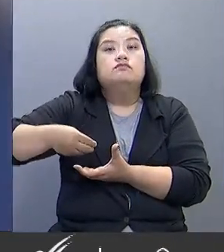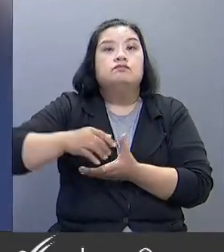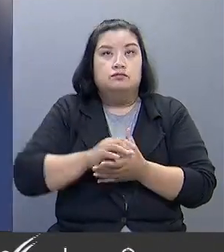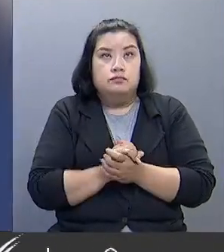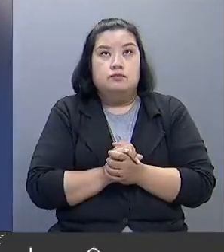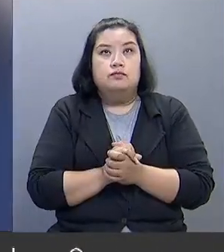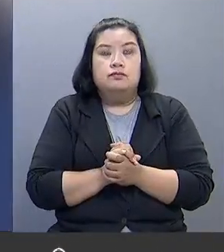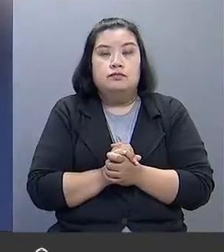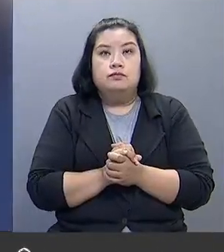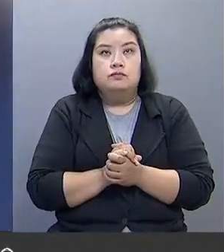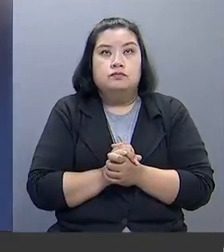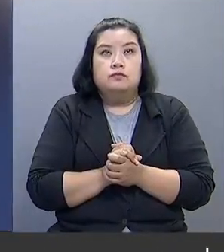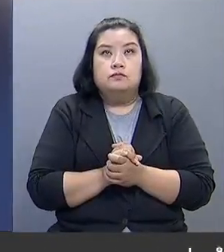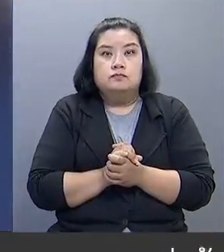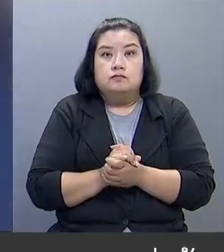ซึ่ง